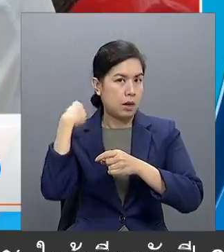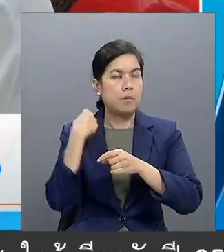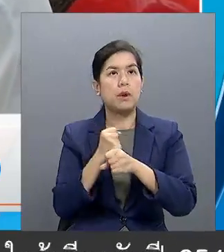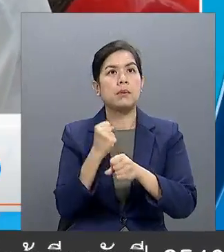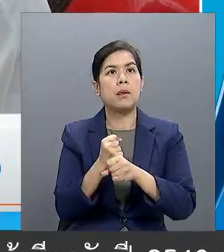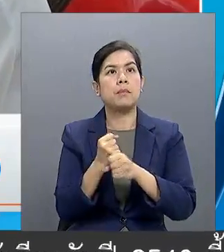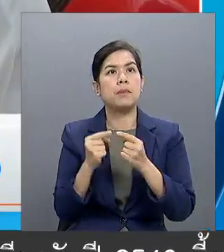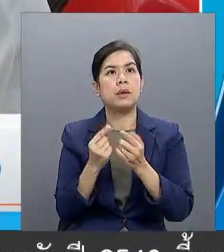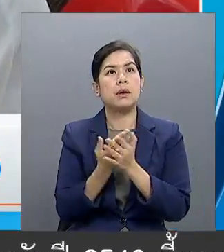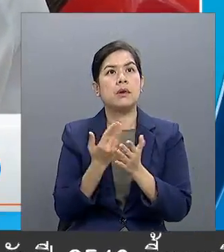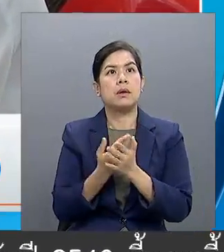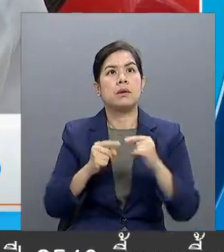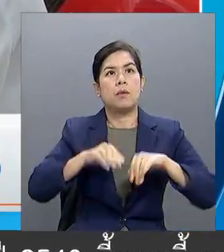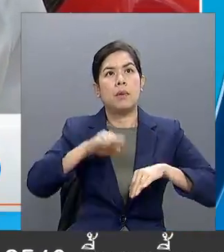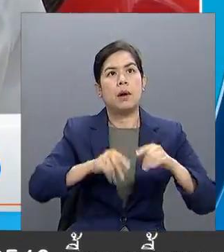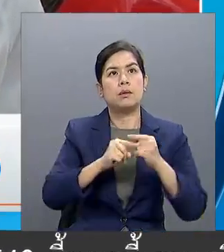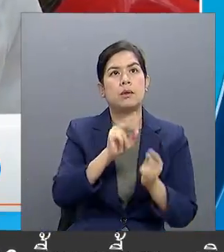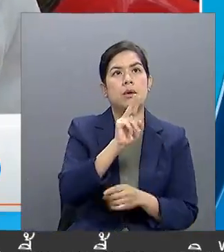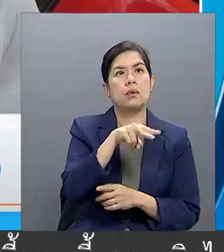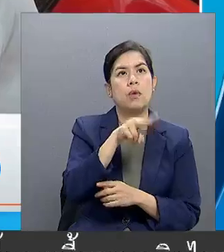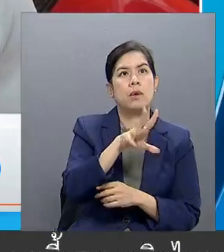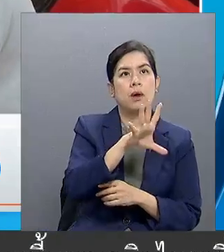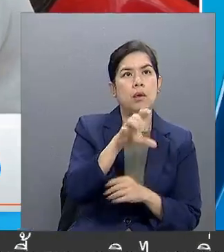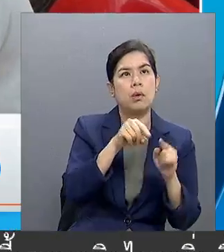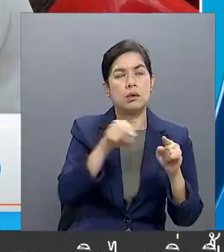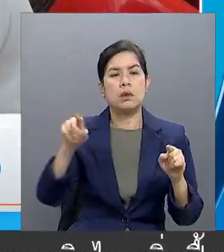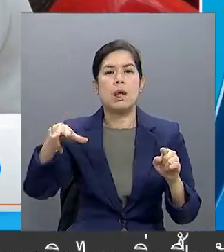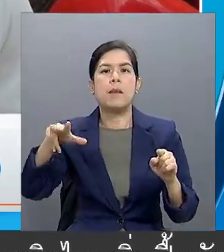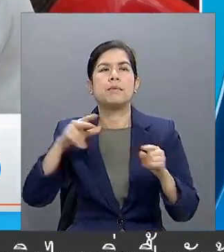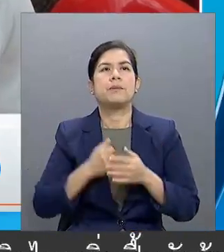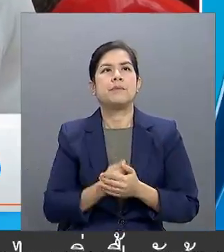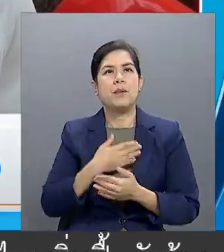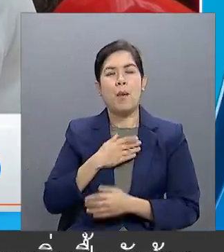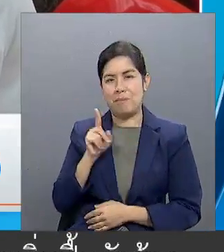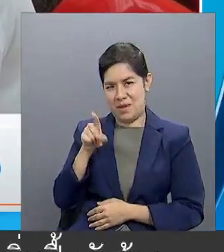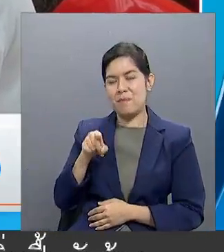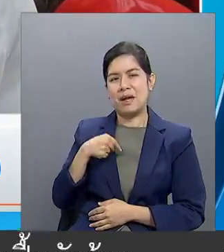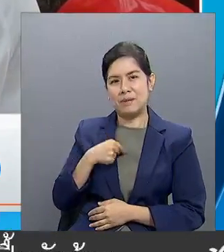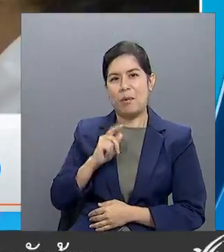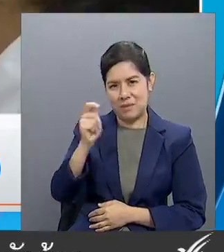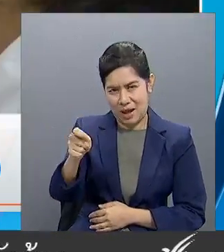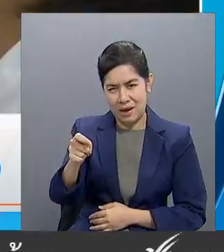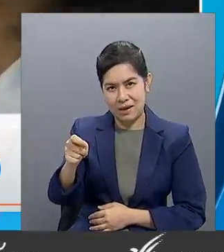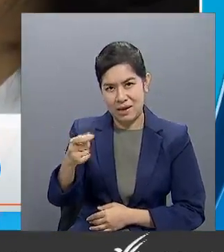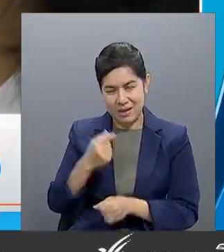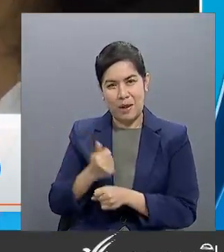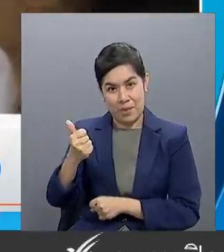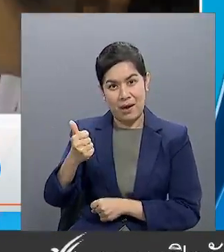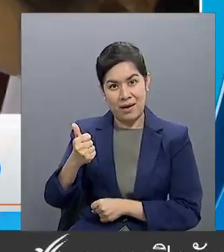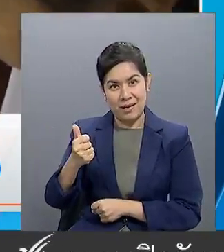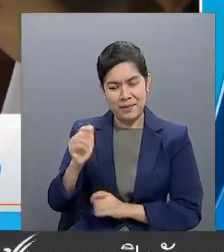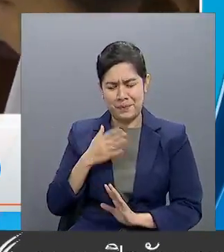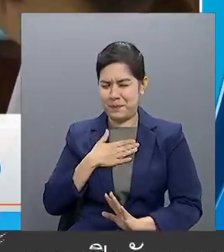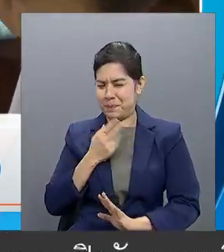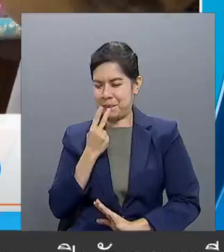า2,500บาทถึง 3,000 บาท ผมคิดพันเดียวผมแต่งให ้ไม่น่า หน้าผมพร้อมเลย คุณไว้ใจผมไหมเรารู้